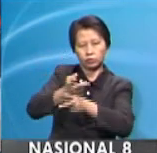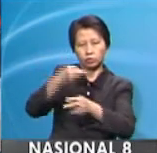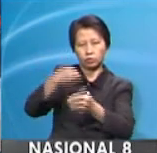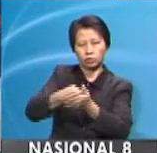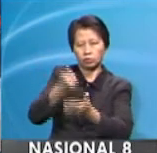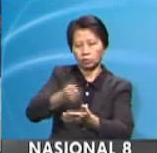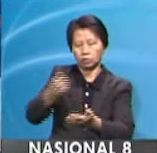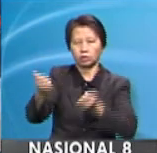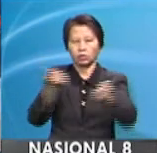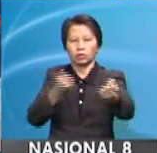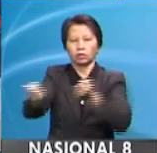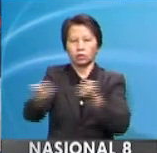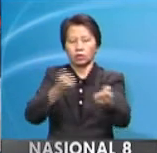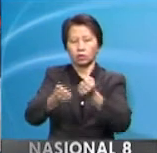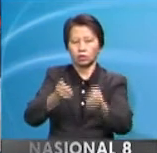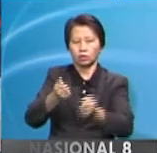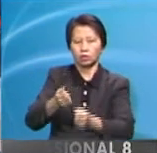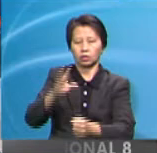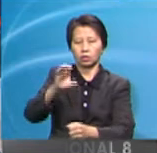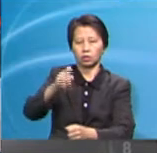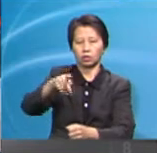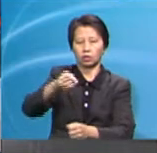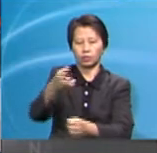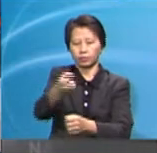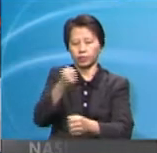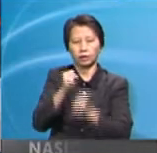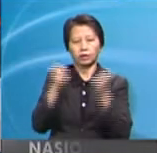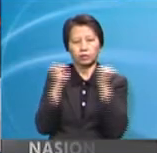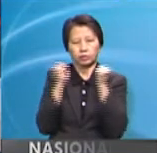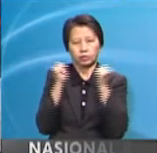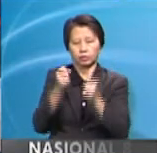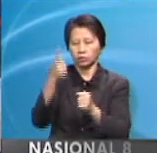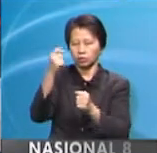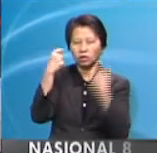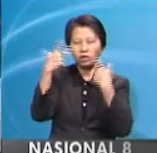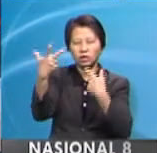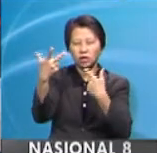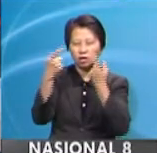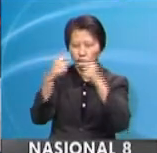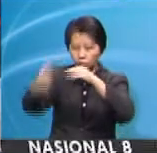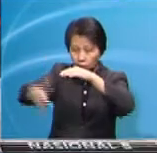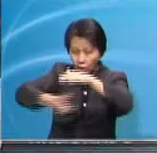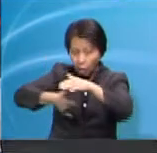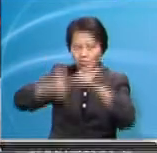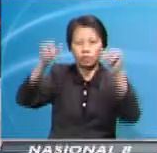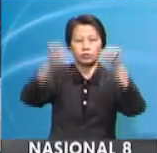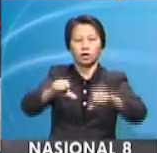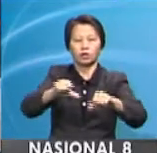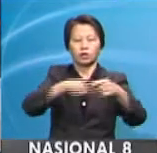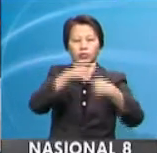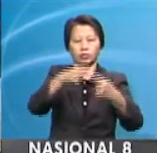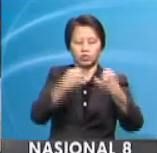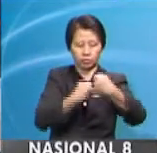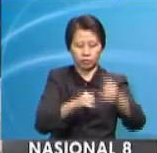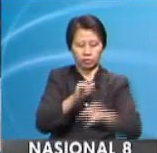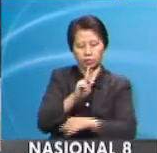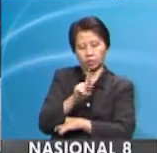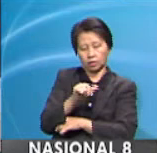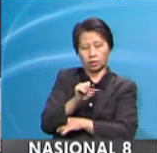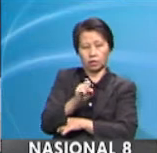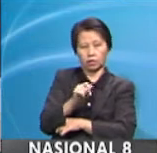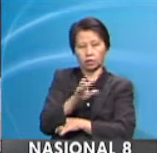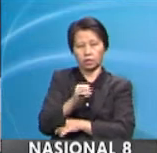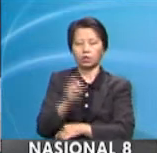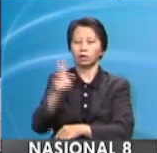eksesori kenderaan dan kompresor peti sejuk tiga cubaan seludup itu bagaimanapun gagal apabila jabatan kastam diraja Malaysia